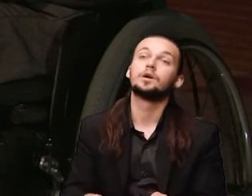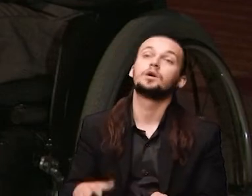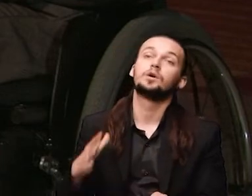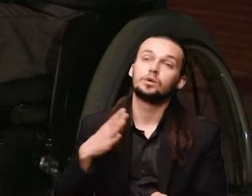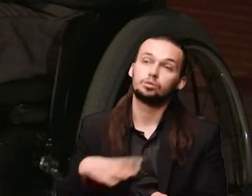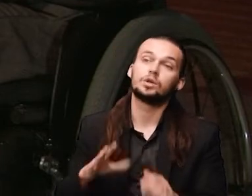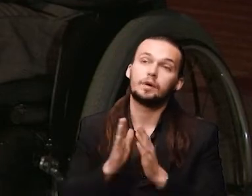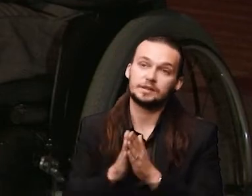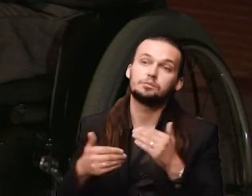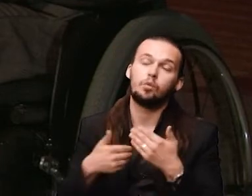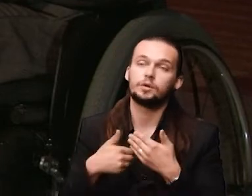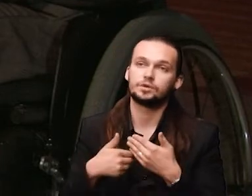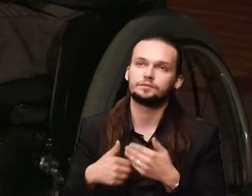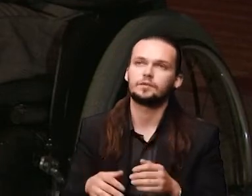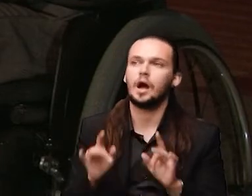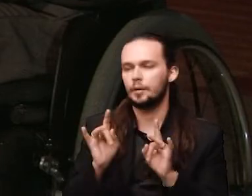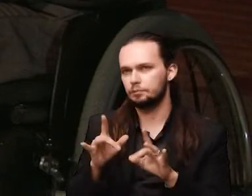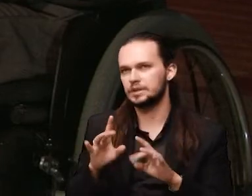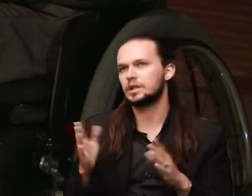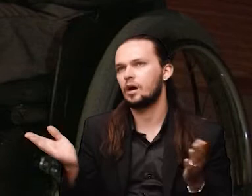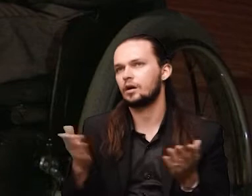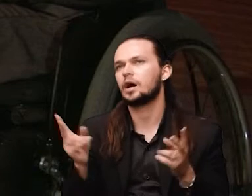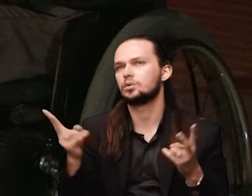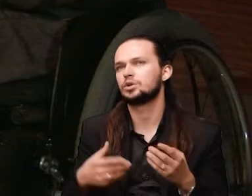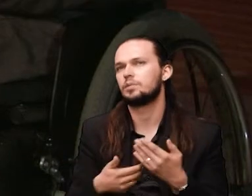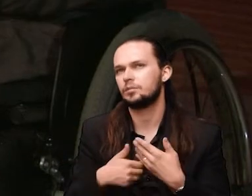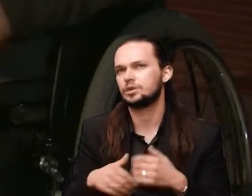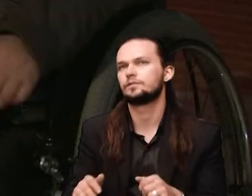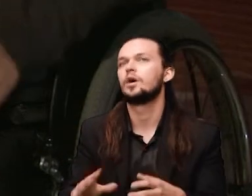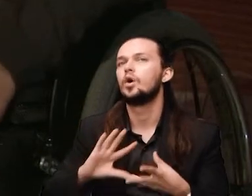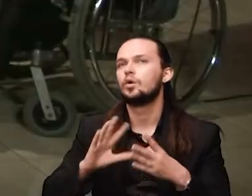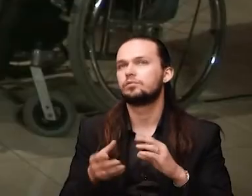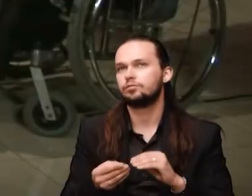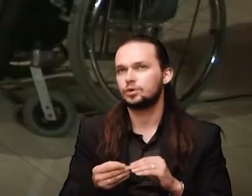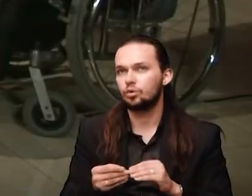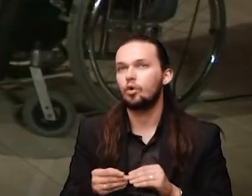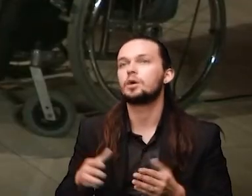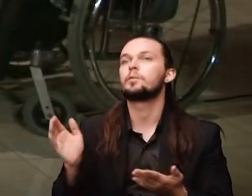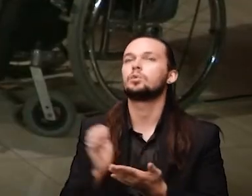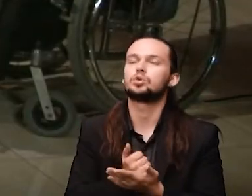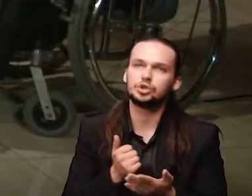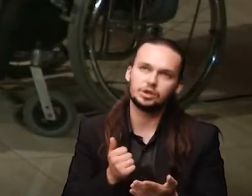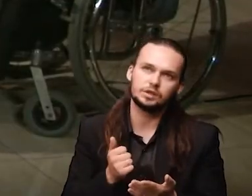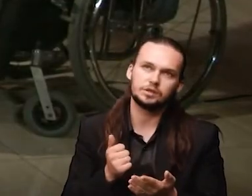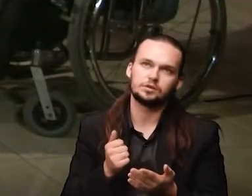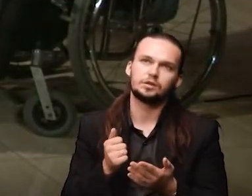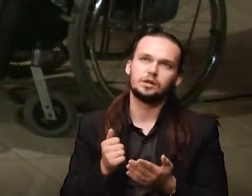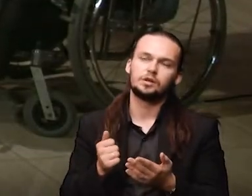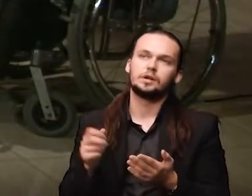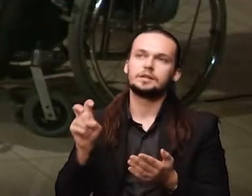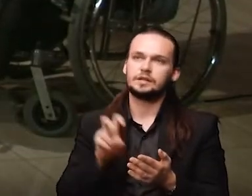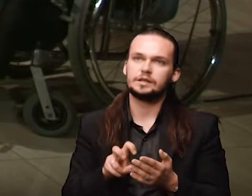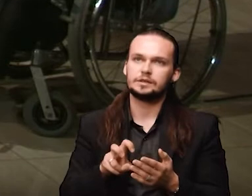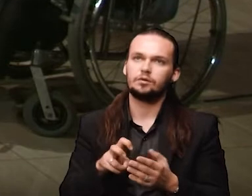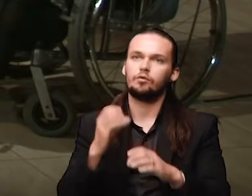Но прибегаю к помощи посторонних людей, объясняя, каким образом мне помочь. В итоге Олегу все-таки удалось добраться